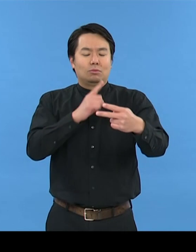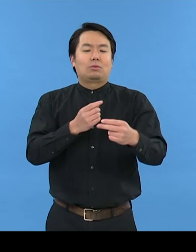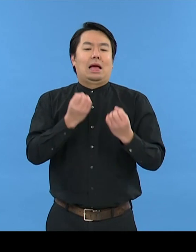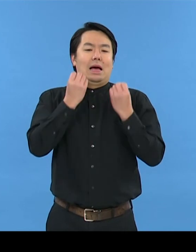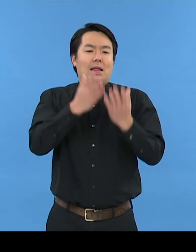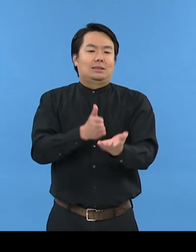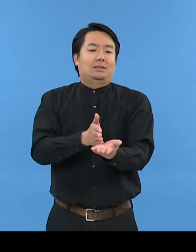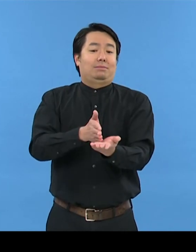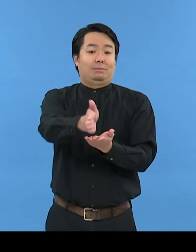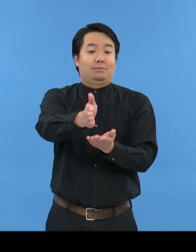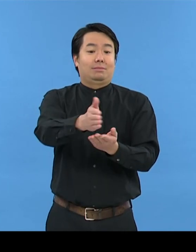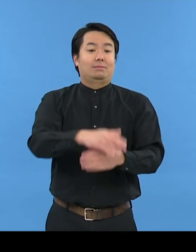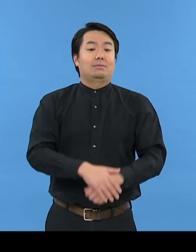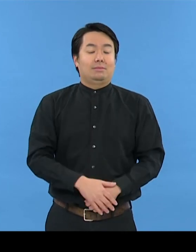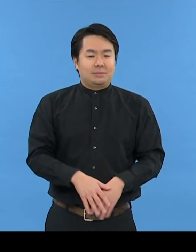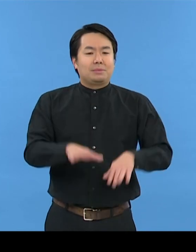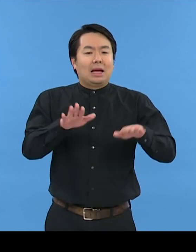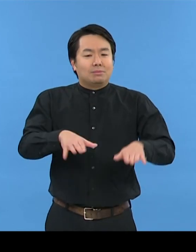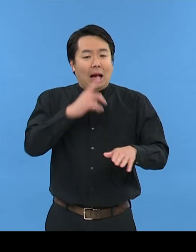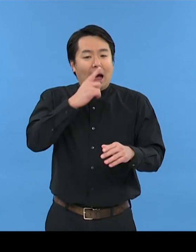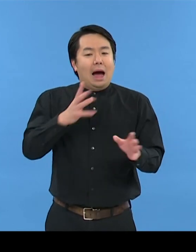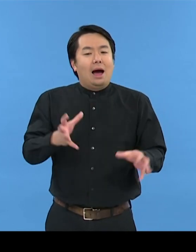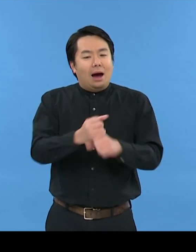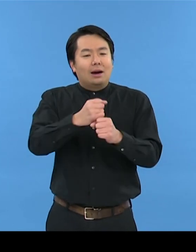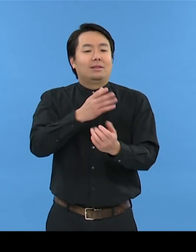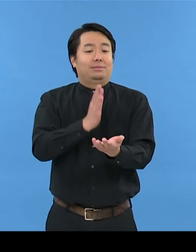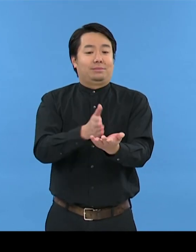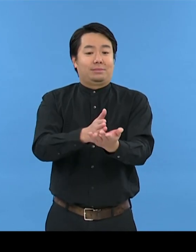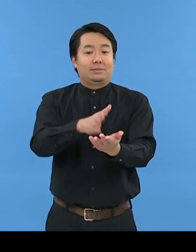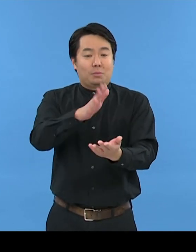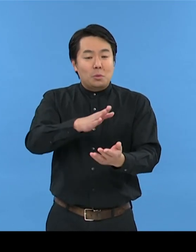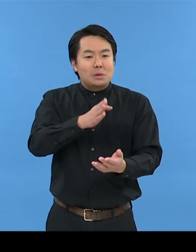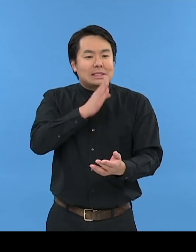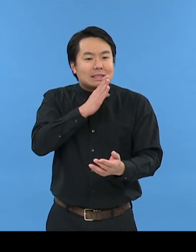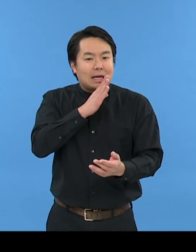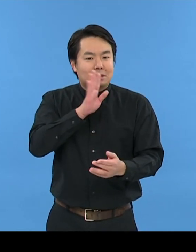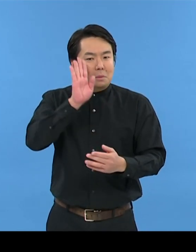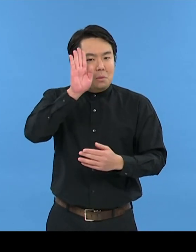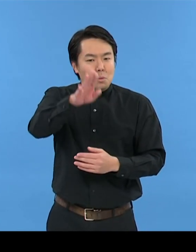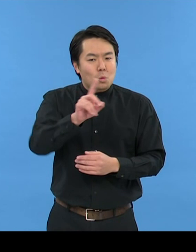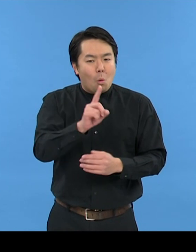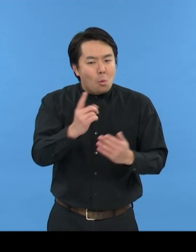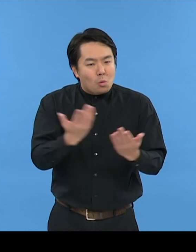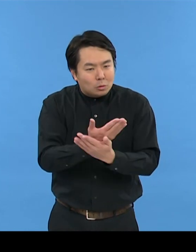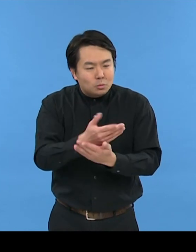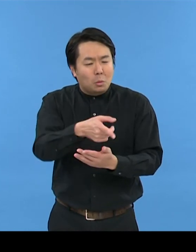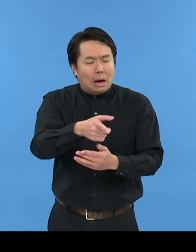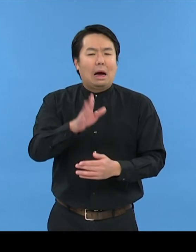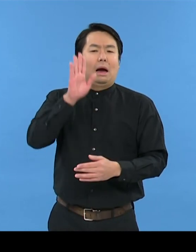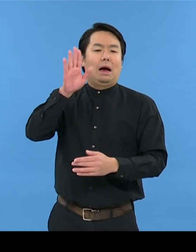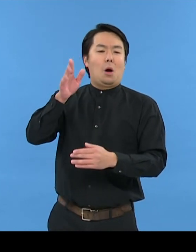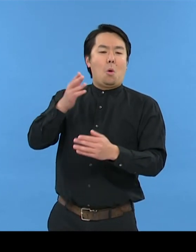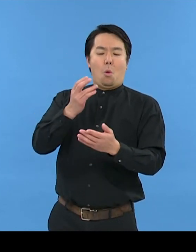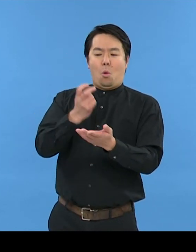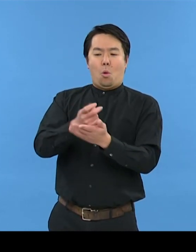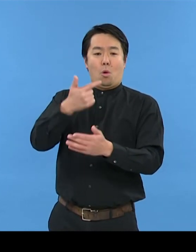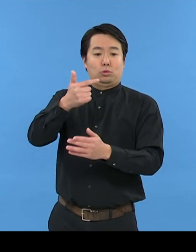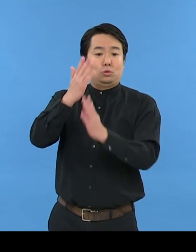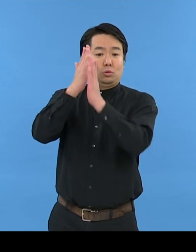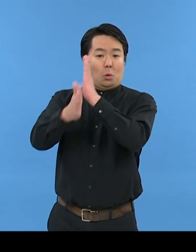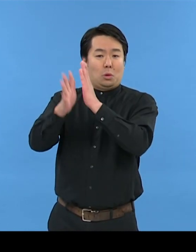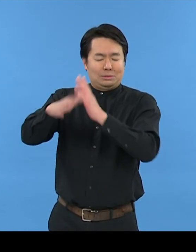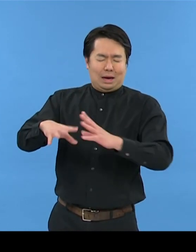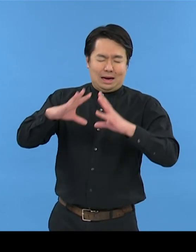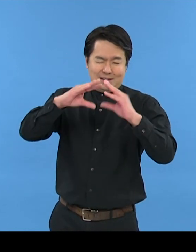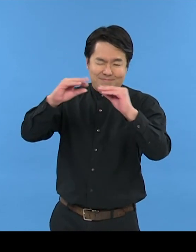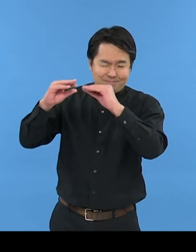ております今このように説明させていただいておりますけれども現実にどうなるかというのはちょっとまだまだ法務省の方で揉んでいる